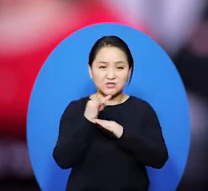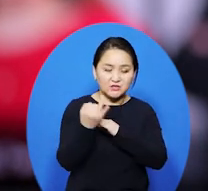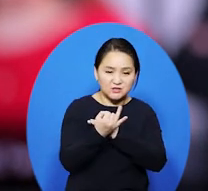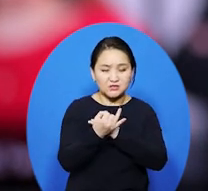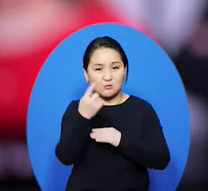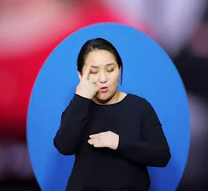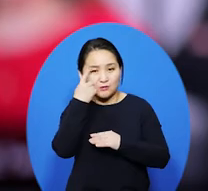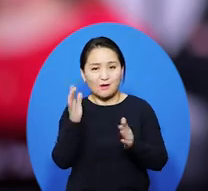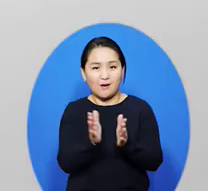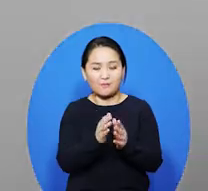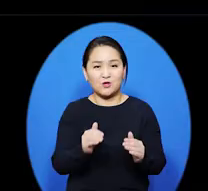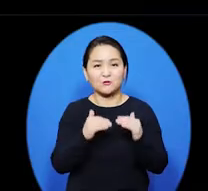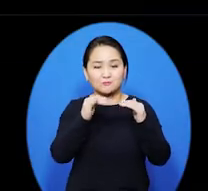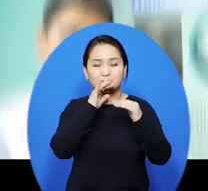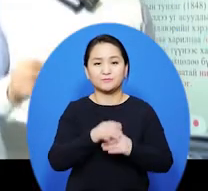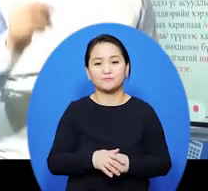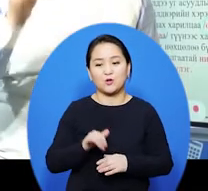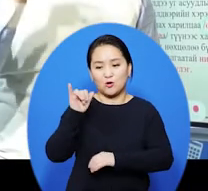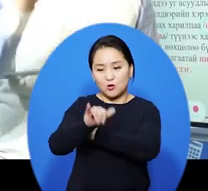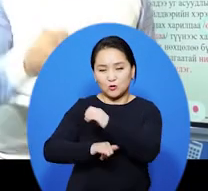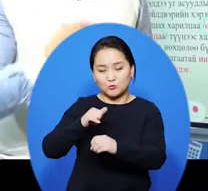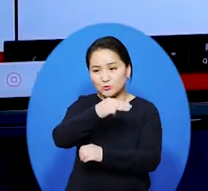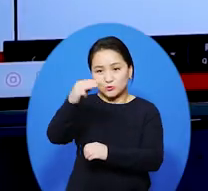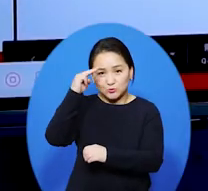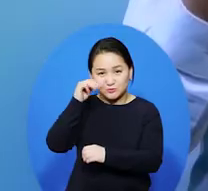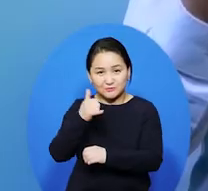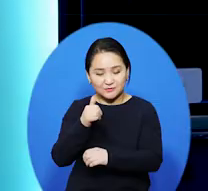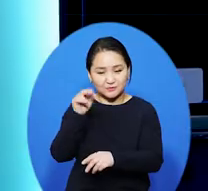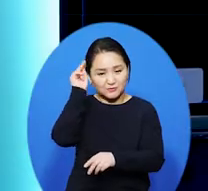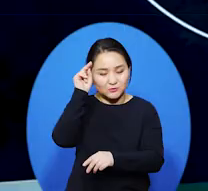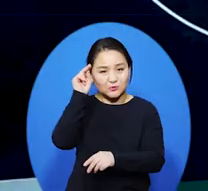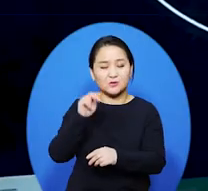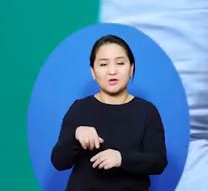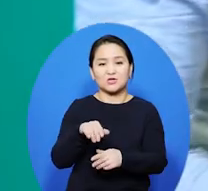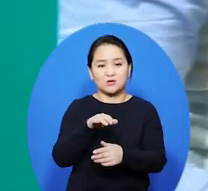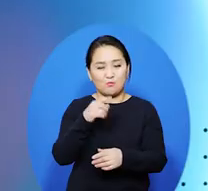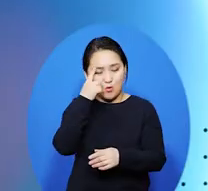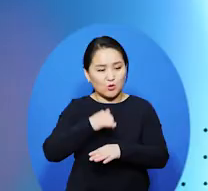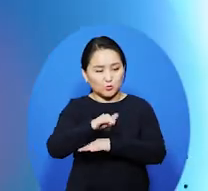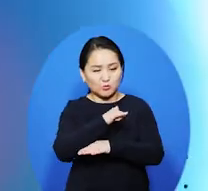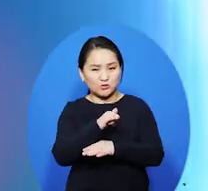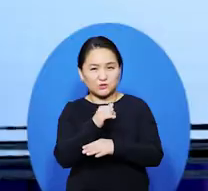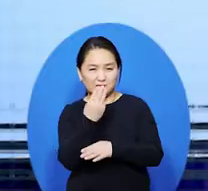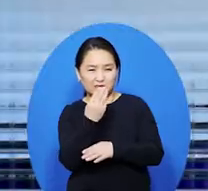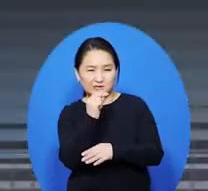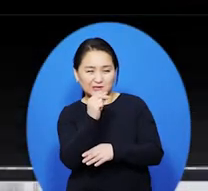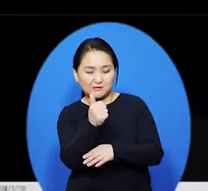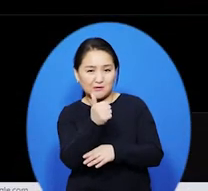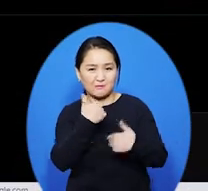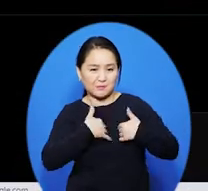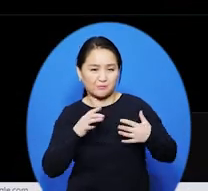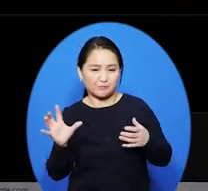хөгжүүлэхээр бид зорж ажиллаад байгаа. Олон улсын тэргүүн туршлагыг судлан суралцаж, Монгол улсын шилдэг багш нарын хичээлийг